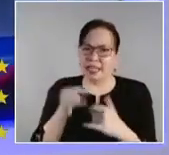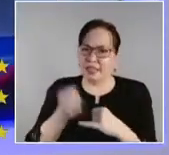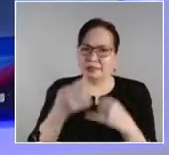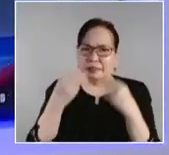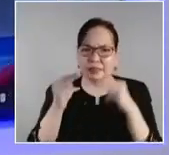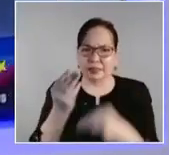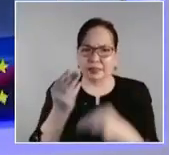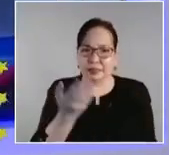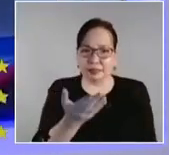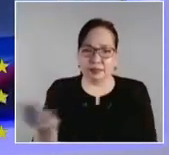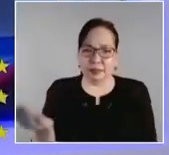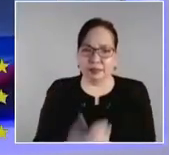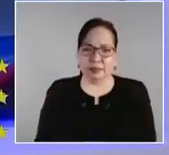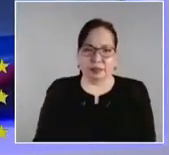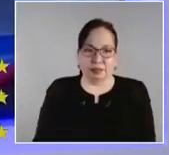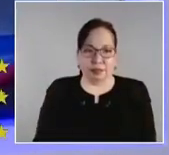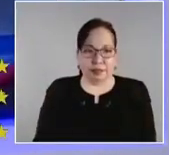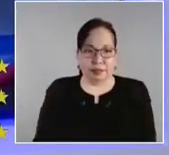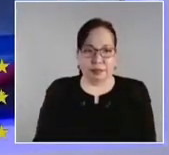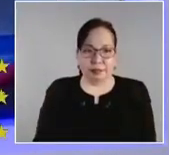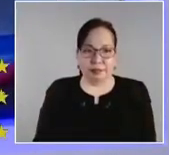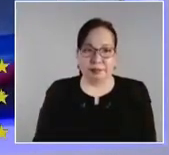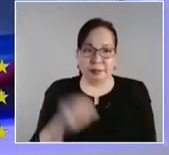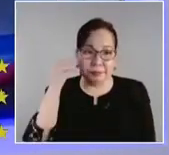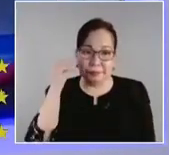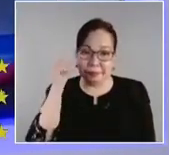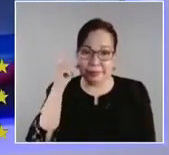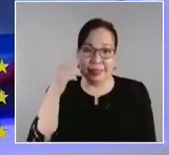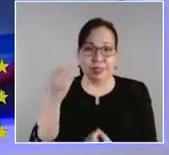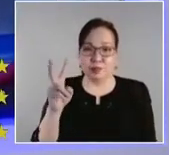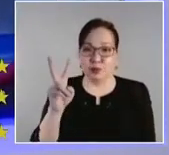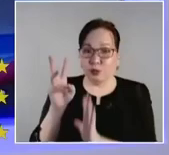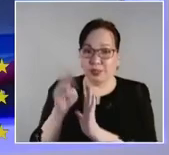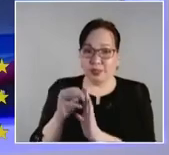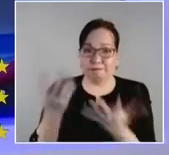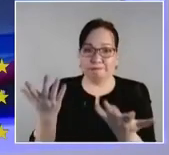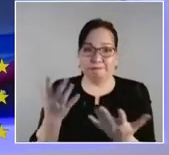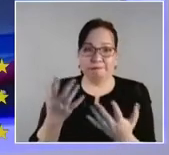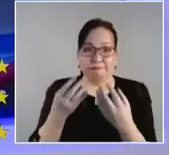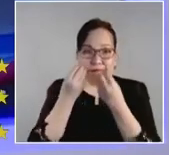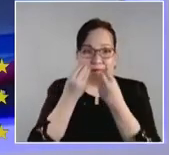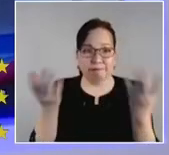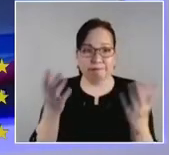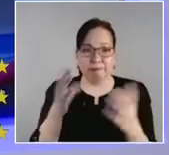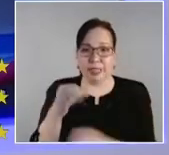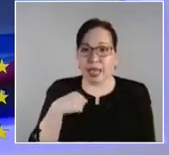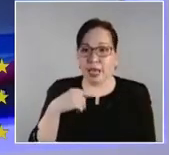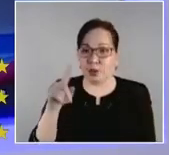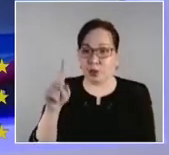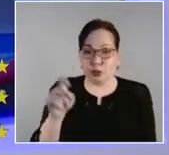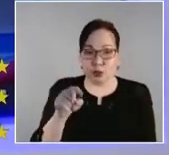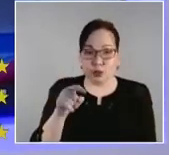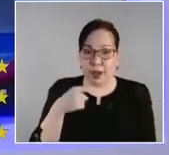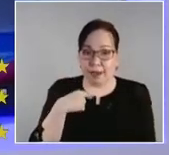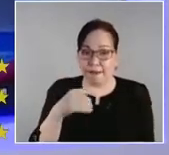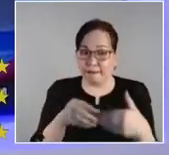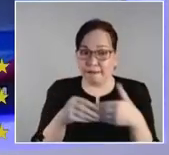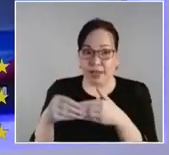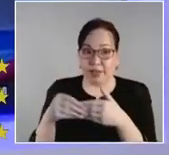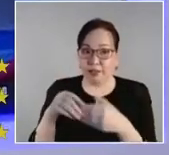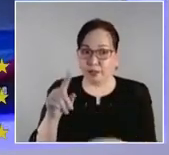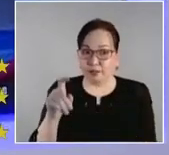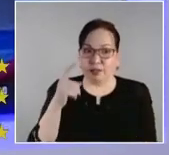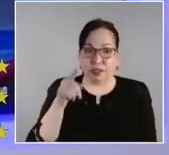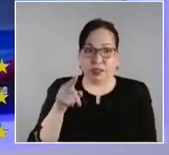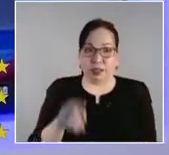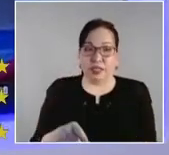Mr. Lopez. Meron po kayong dalawang minuto para doon. But the question here will be, kung ikaw